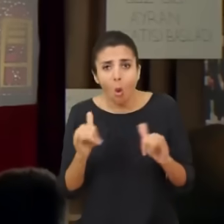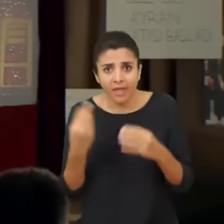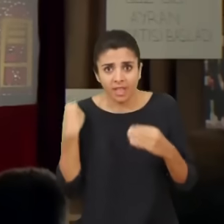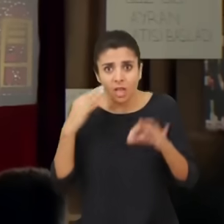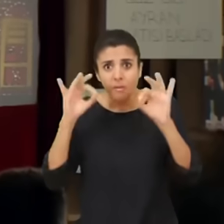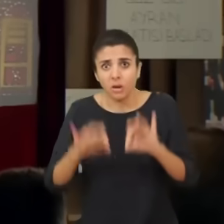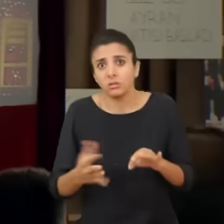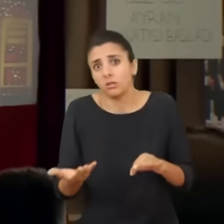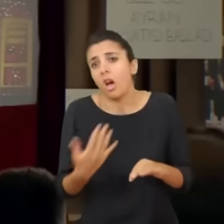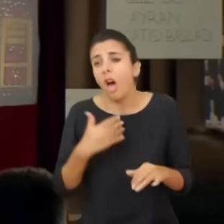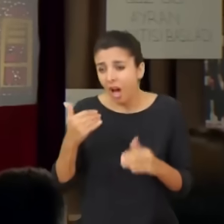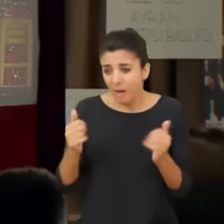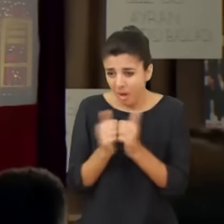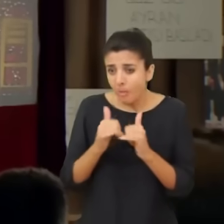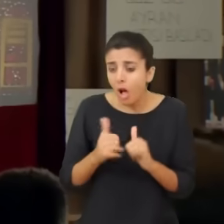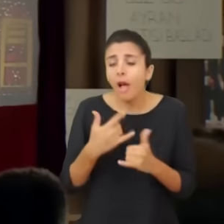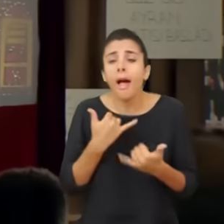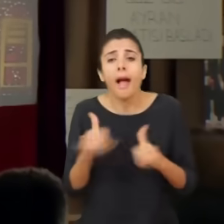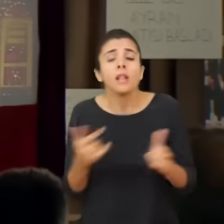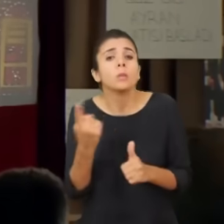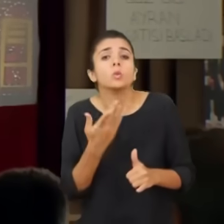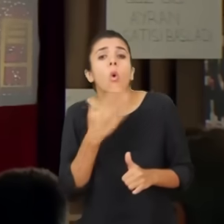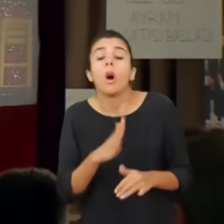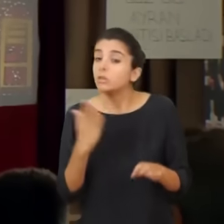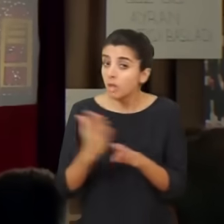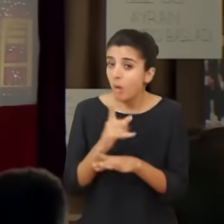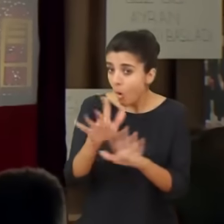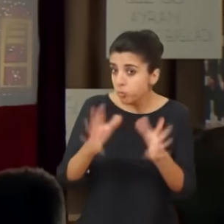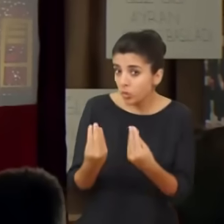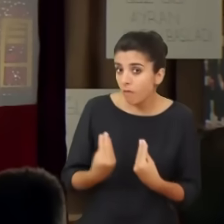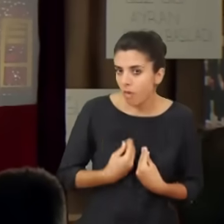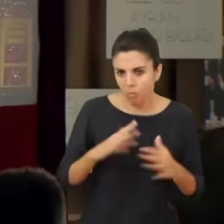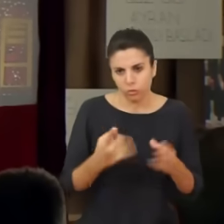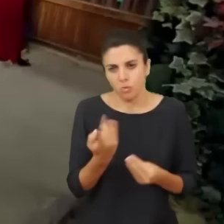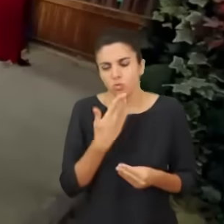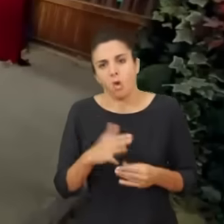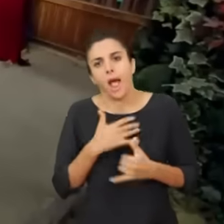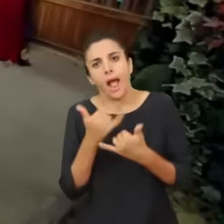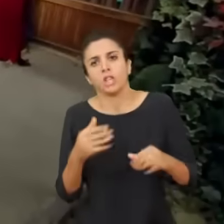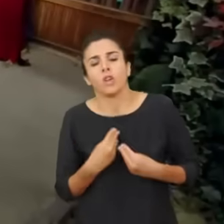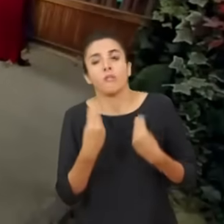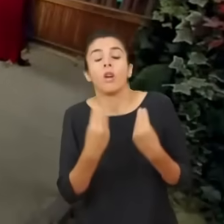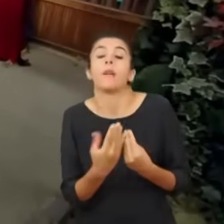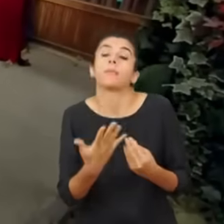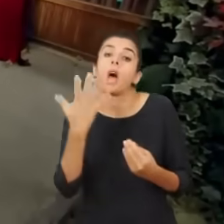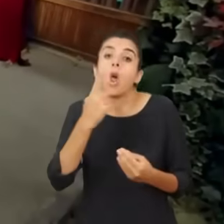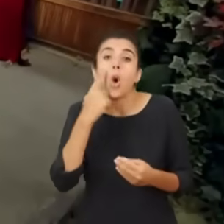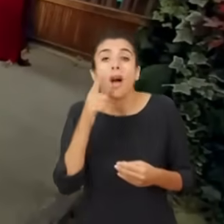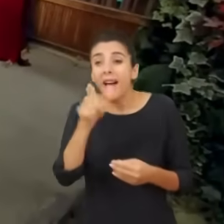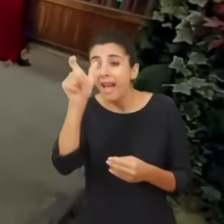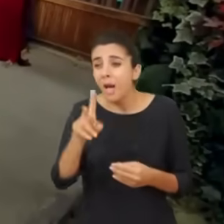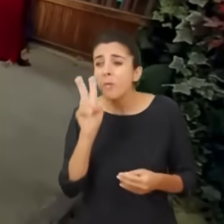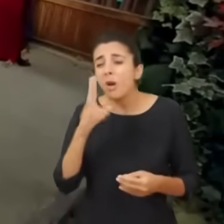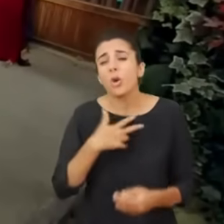seninle temaşa eğlenmiyor ki. Neden? Sen hep bozuyorsun. Ya bozar mıyım ya ne güzel eğleniyoruz işte. Yahu Karagöz'üm ben senin bu haline